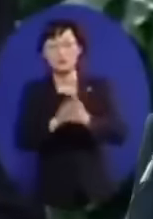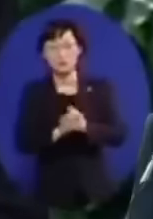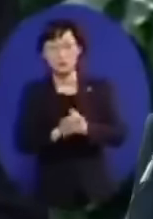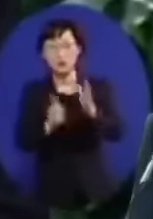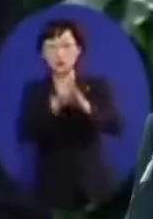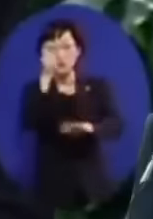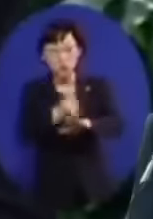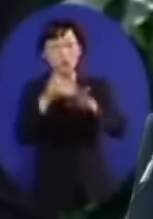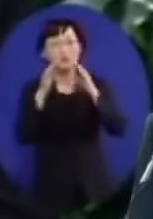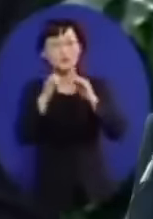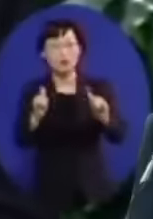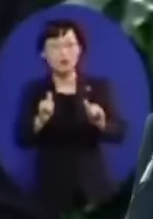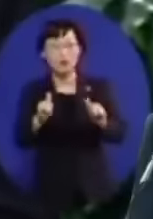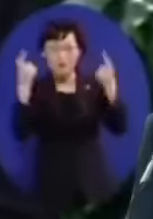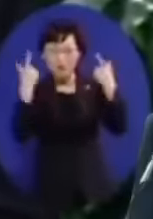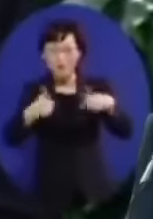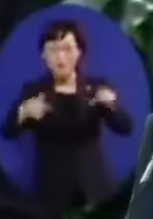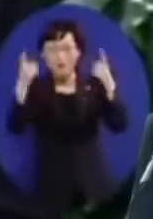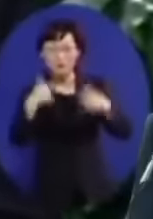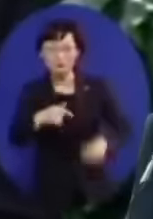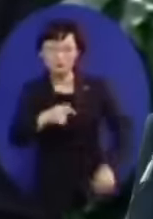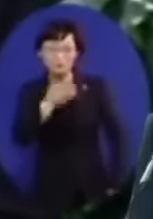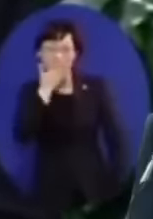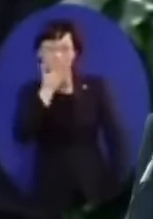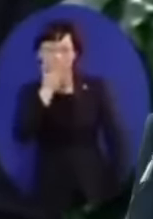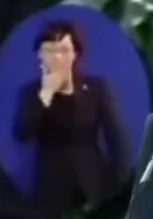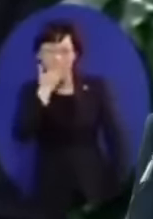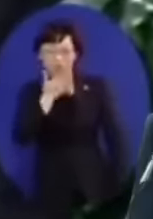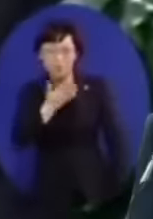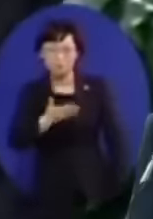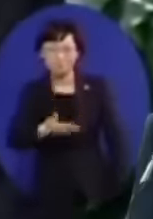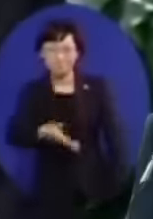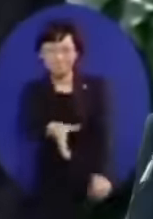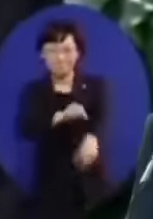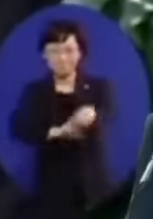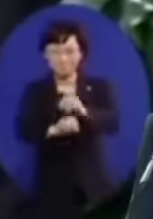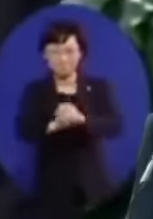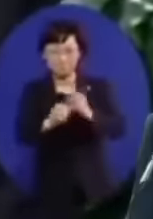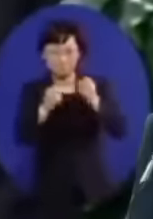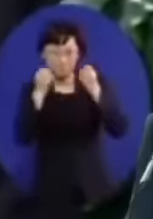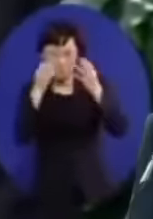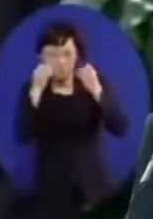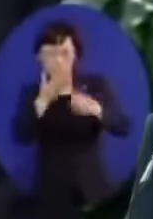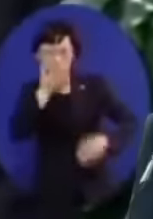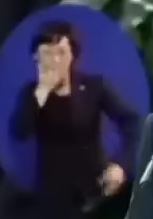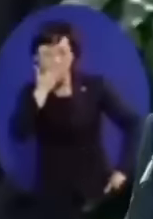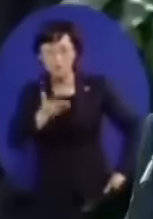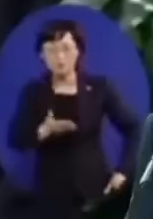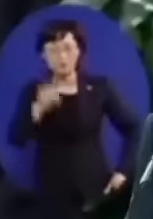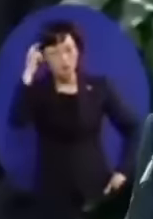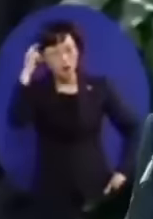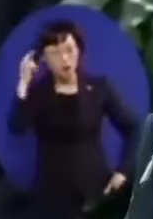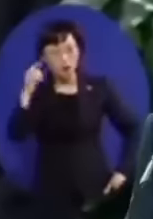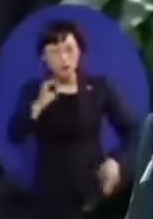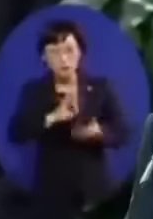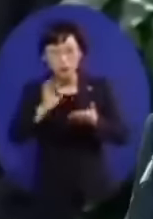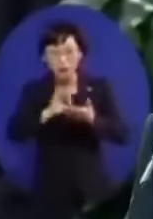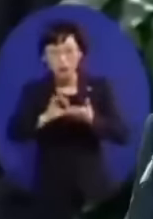성공한 사람은 언제나 긍정적이고 적극적이고 창조적이고 희망적인 말을 합니다. 그러나 실패하는